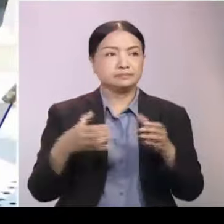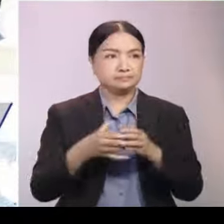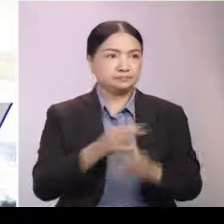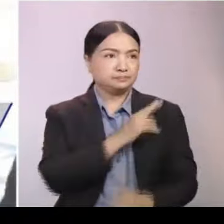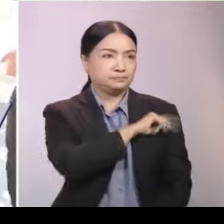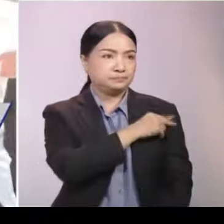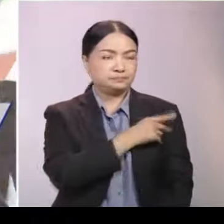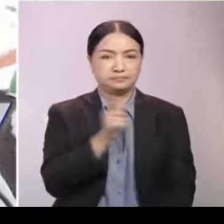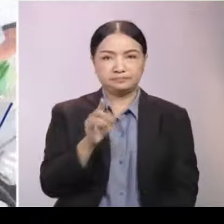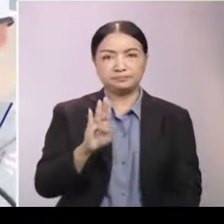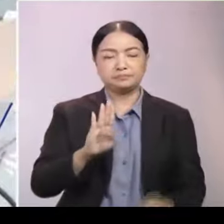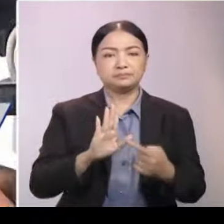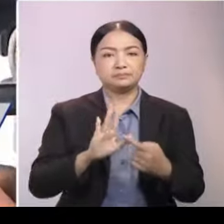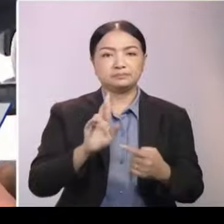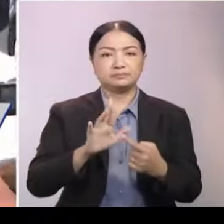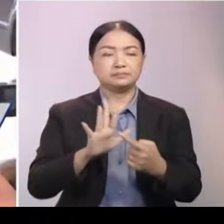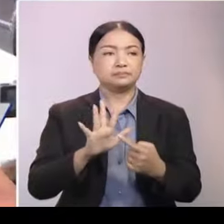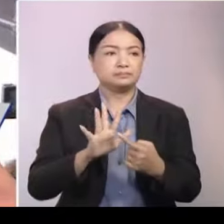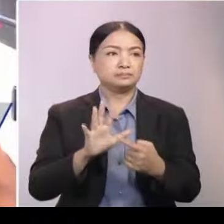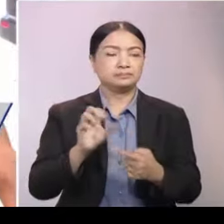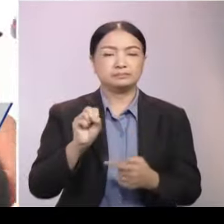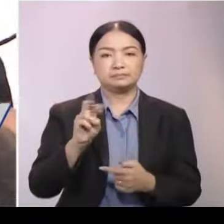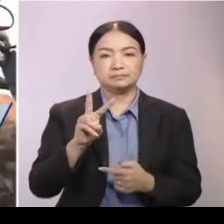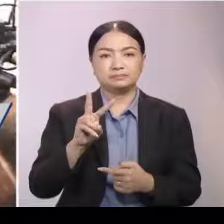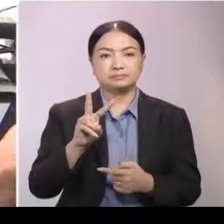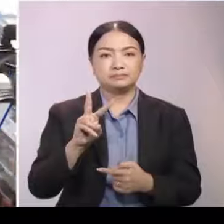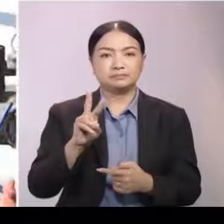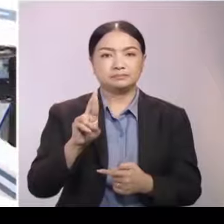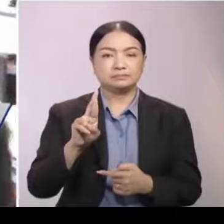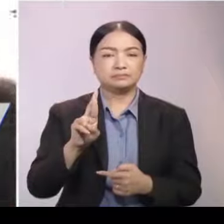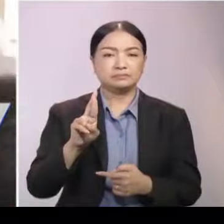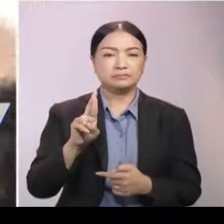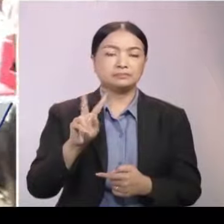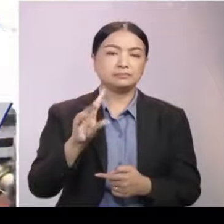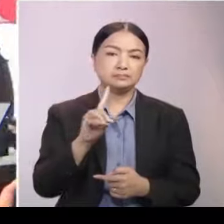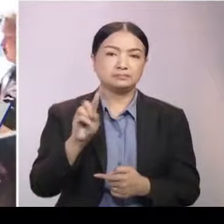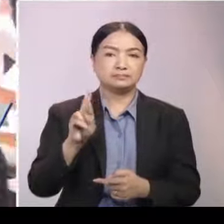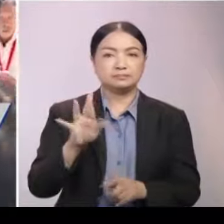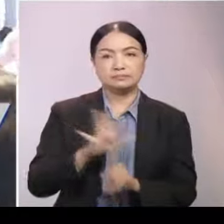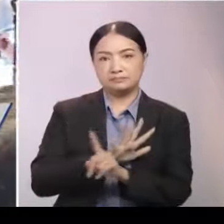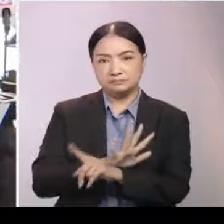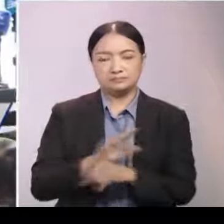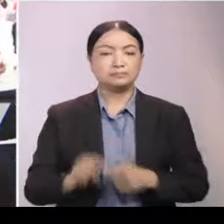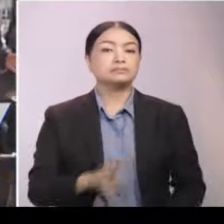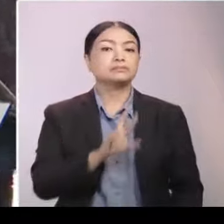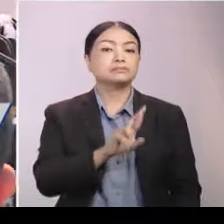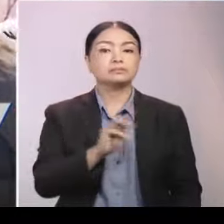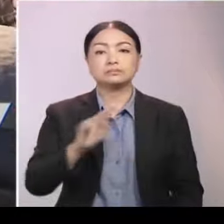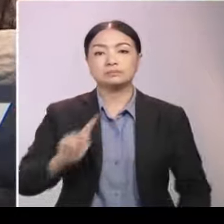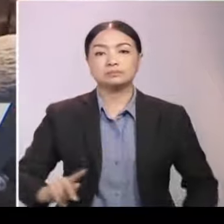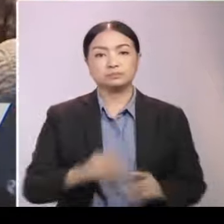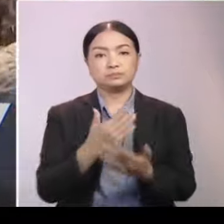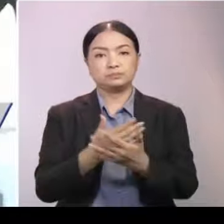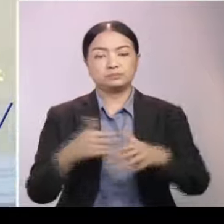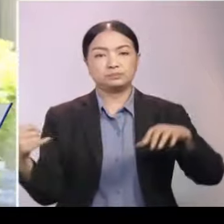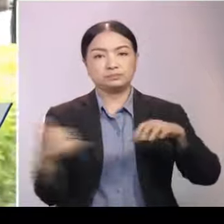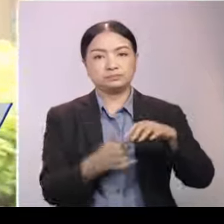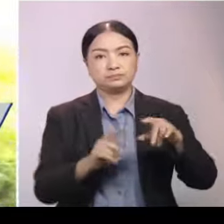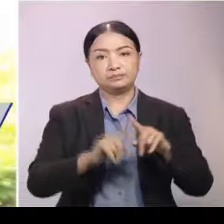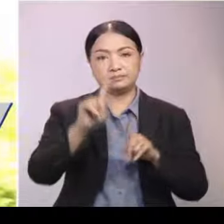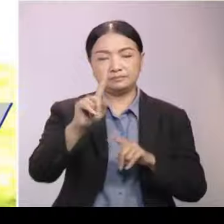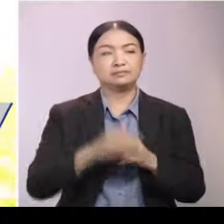รงพยาบาลบำราศนราดูรก่อนเข้าเฝ้าถวายสัตย์ปฏิญาณซึ่งนายจุลพันธ์อมรวิวัฒน์รัฐมนตรีช่วยว่าการกระทรวงการคลังได้เดินทางมาถึงเป็นคน